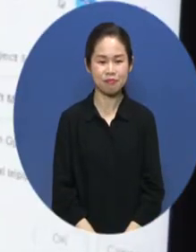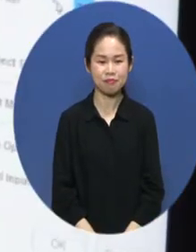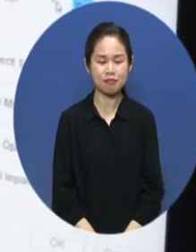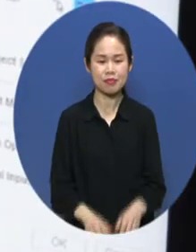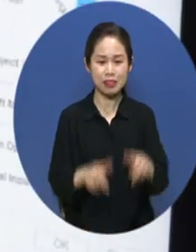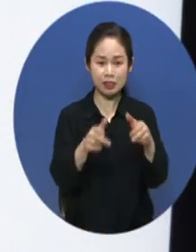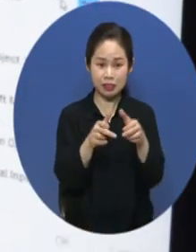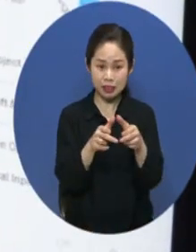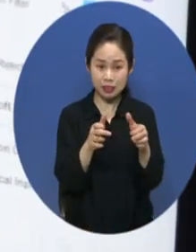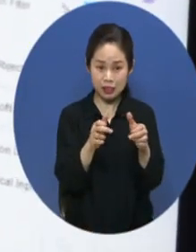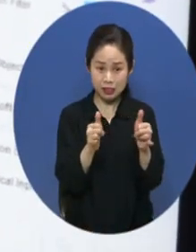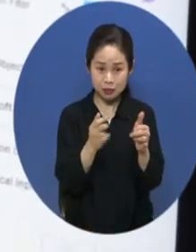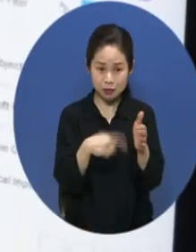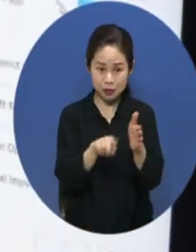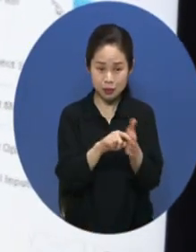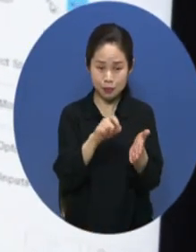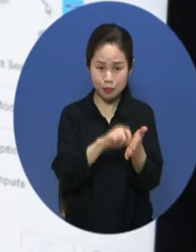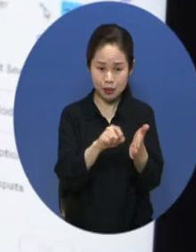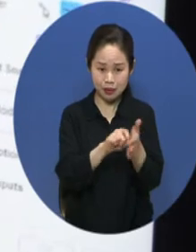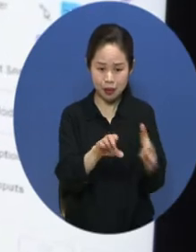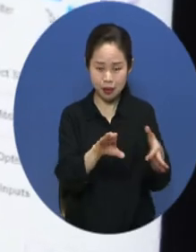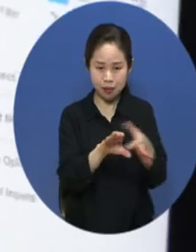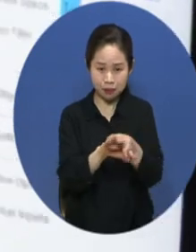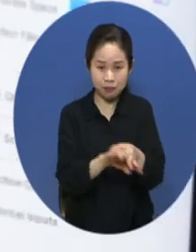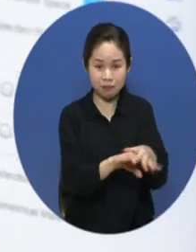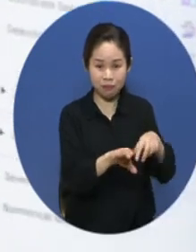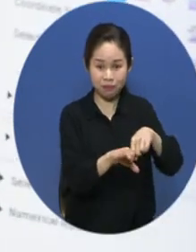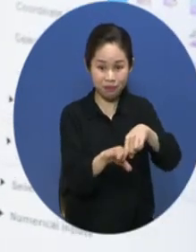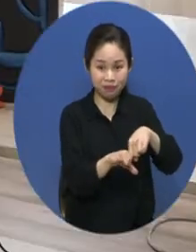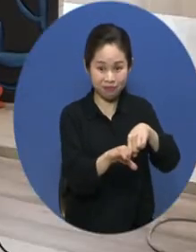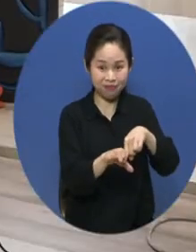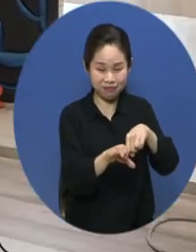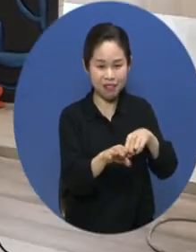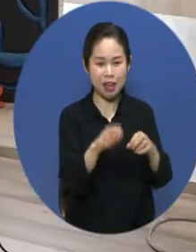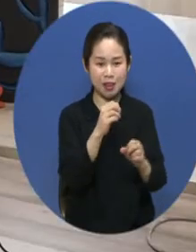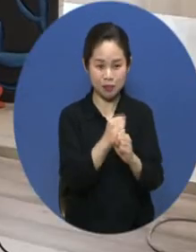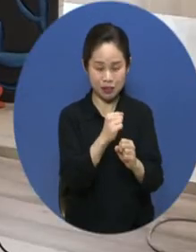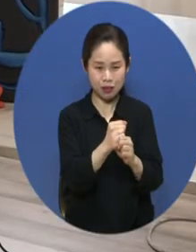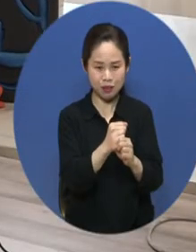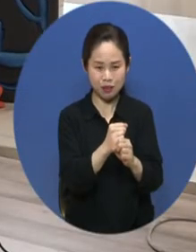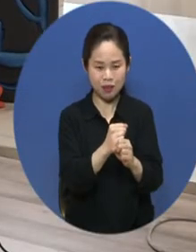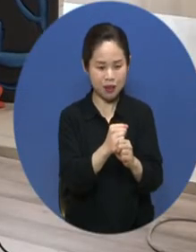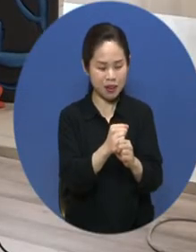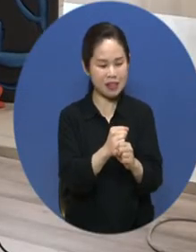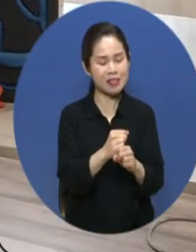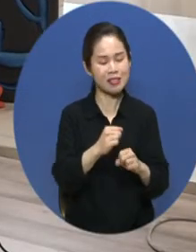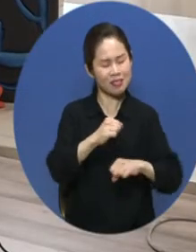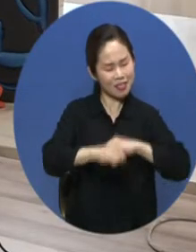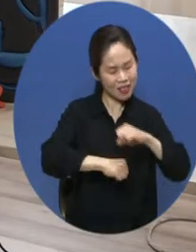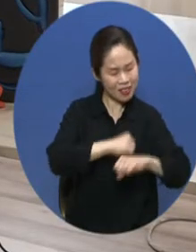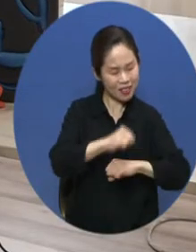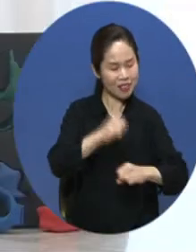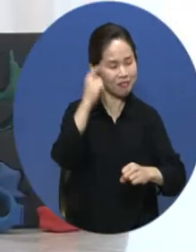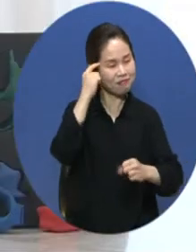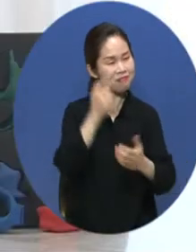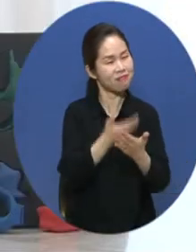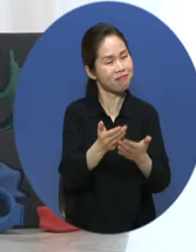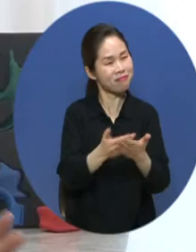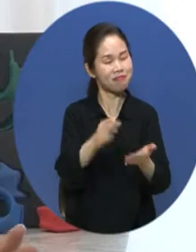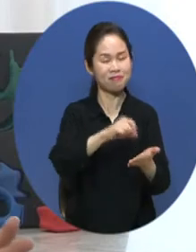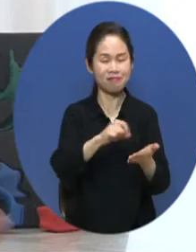장애인을 위한 필기 보조기구를 만들어 장애인에게 표현의 자유를 알게 해준 기업.